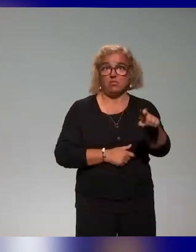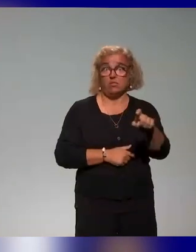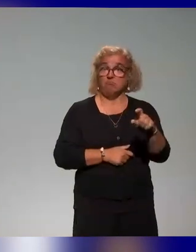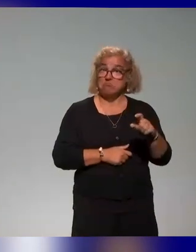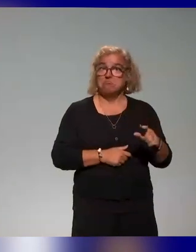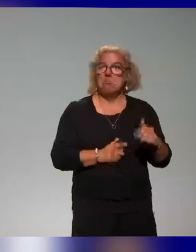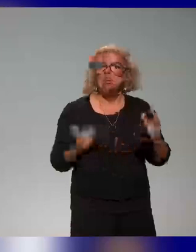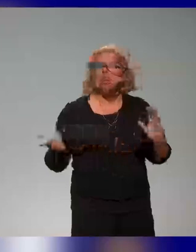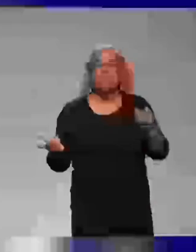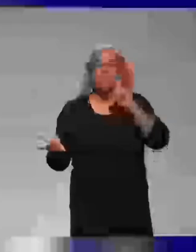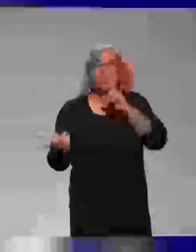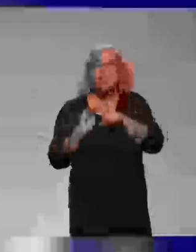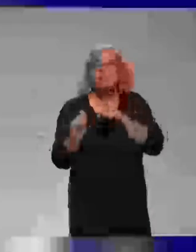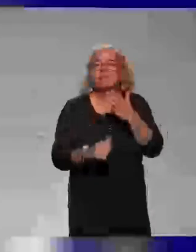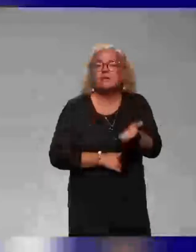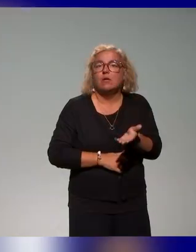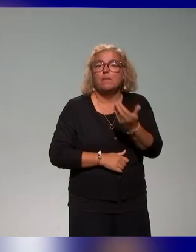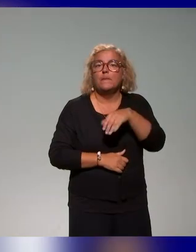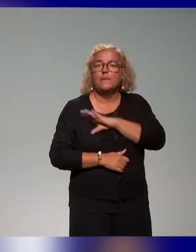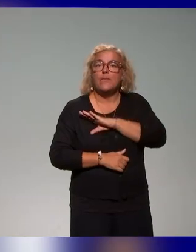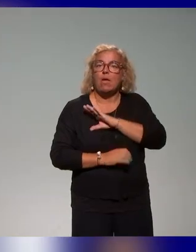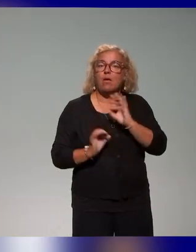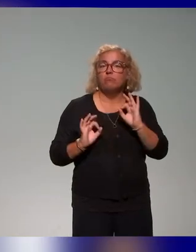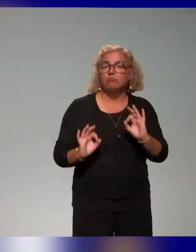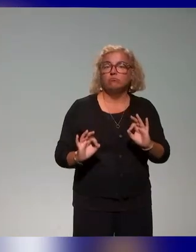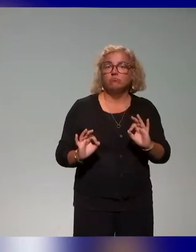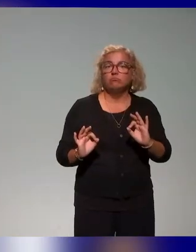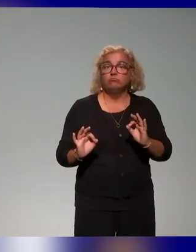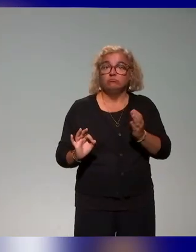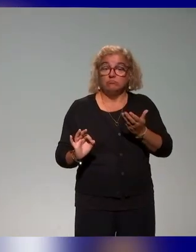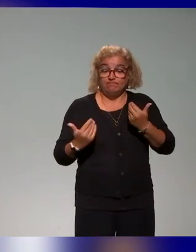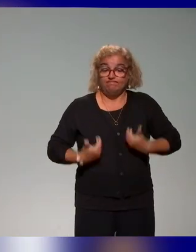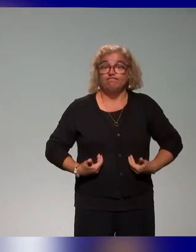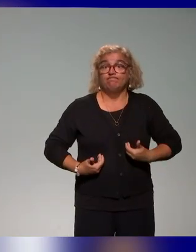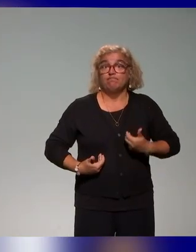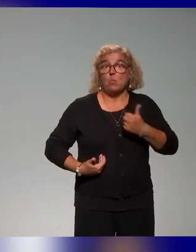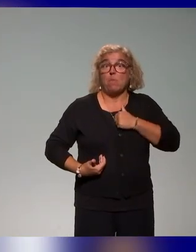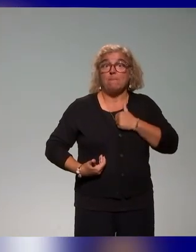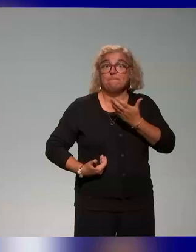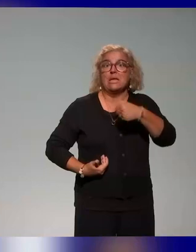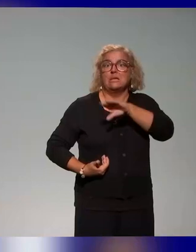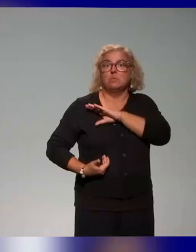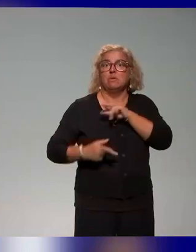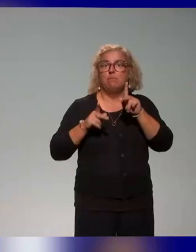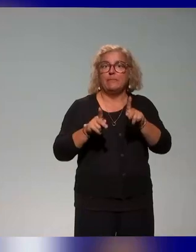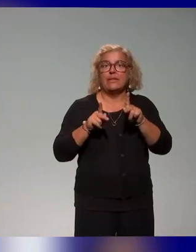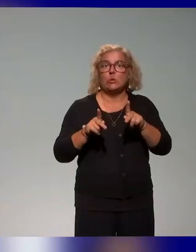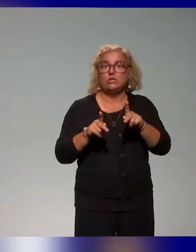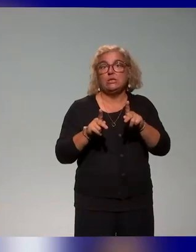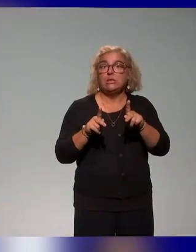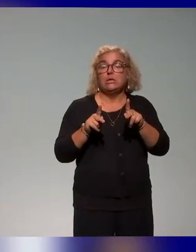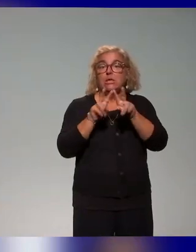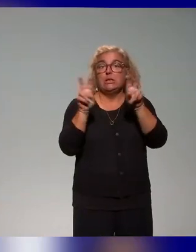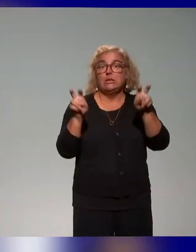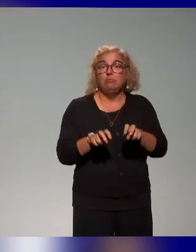pas juste pour la beauté du geste, mais c'était évidemment que je suis responsable pédagogique de ce fameux diplôme universitaire